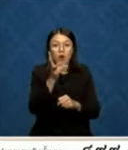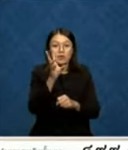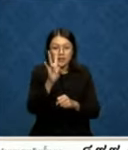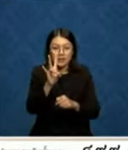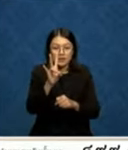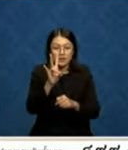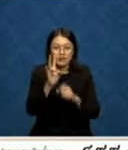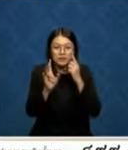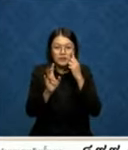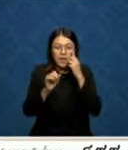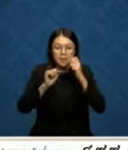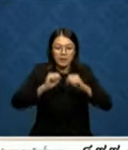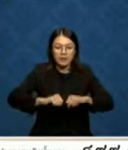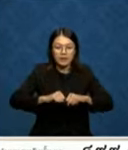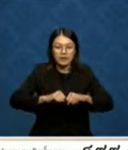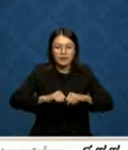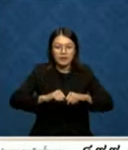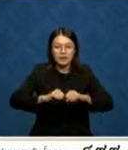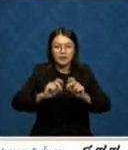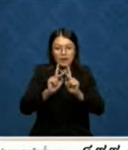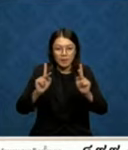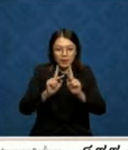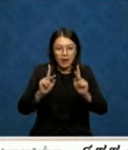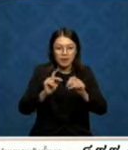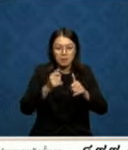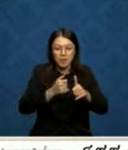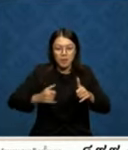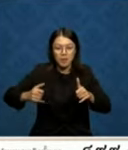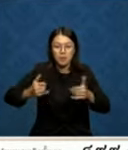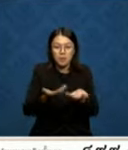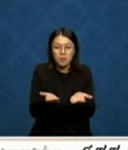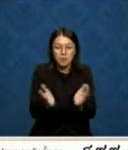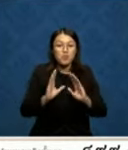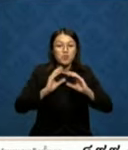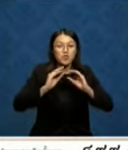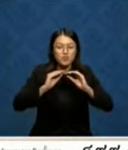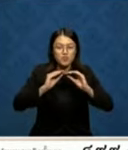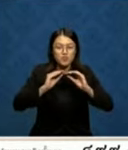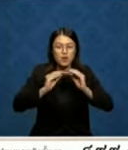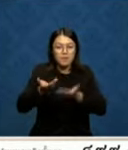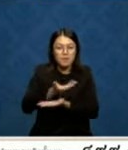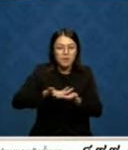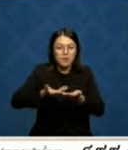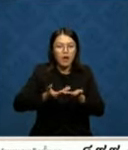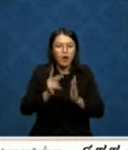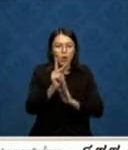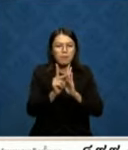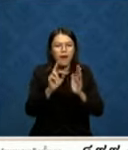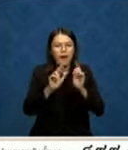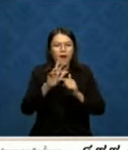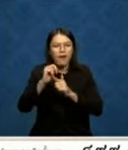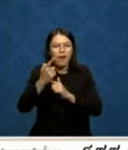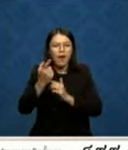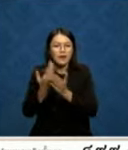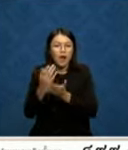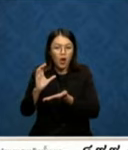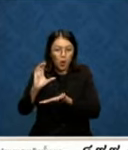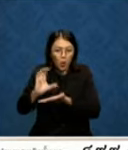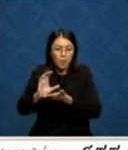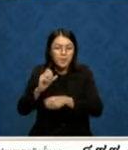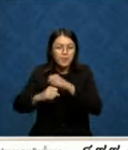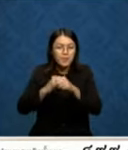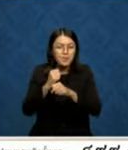2567และมีมติแต่งตั้งคณะกรรมาธิการวิสามัญพิจารณาร่างพระราชบัญญัติงบประมาณรายจ่ายเพิ่มเติมประจำ